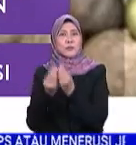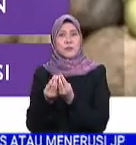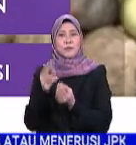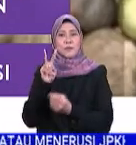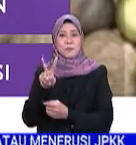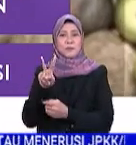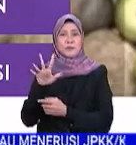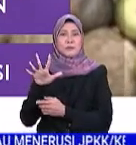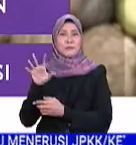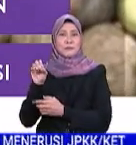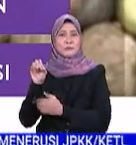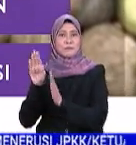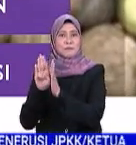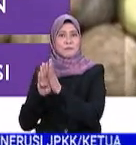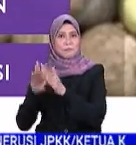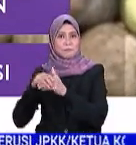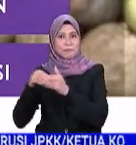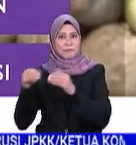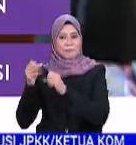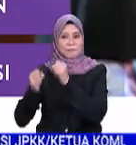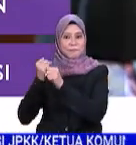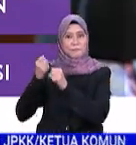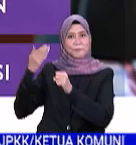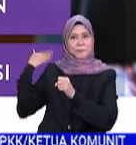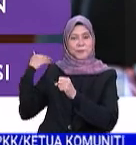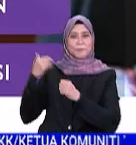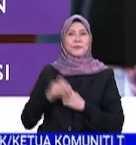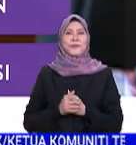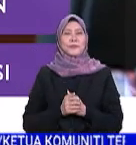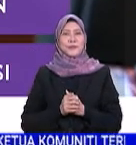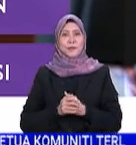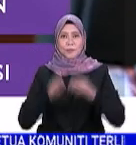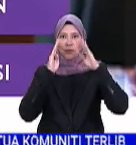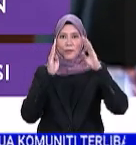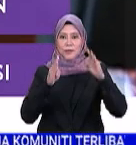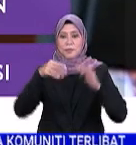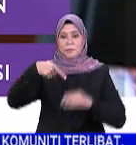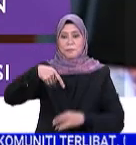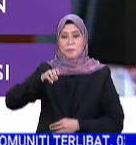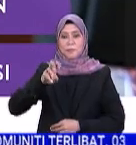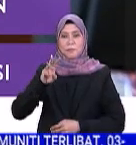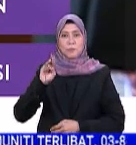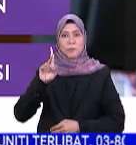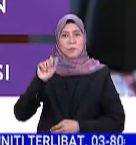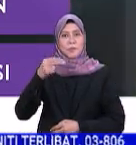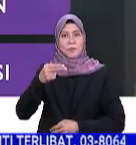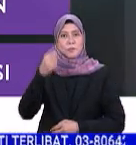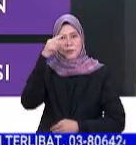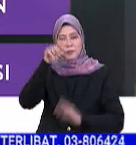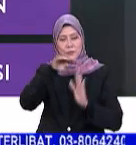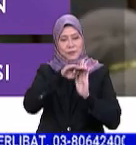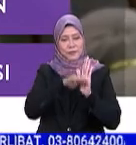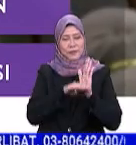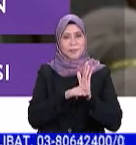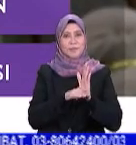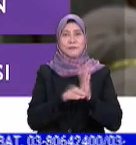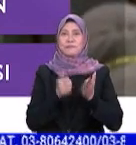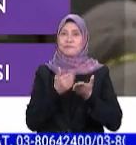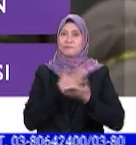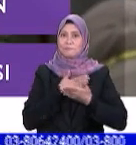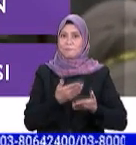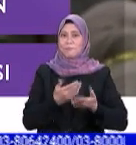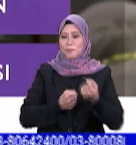RM250 bilion tahun sebelumnya. Fokus utama pemulih adalah meneruskan agenda prihatin rakyat,